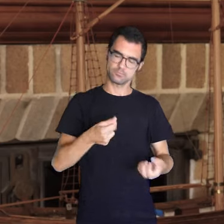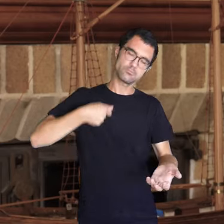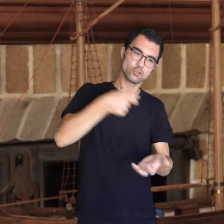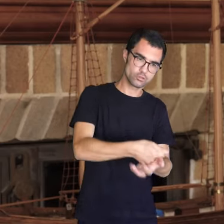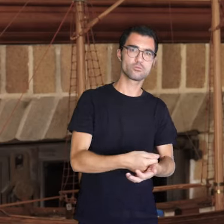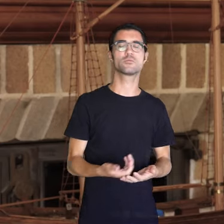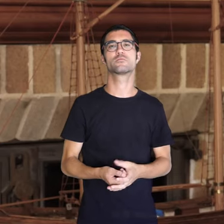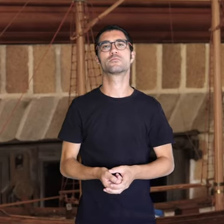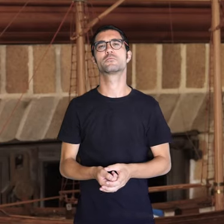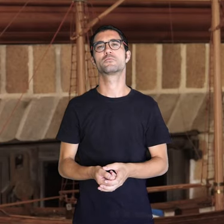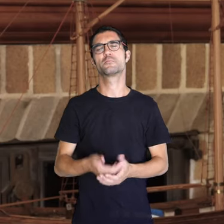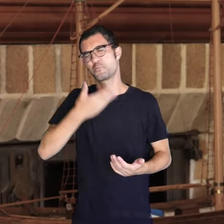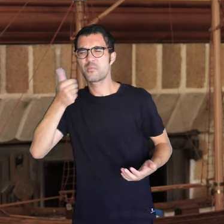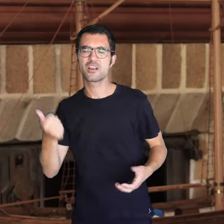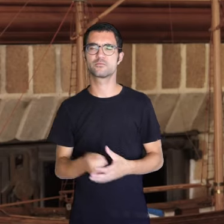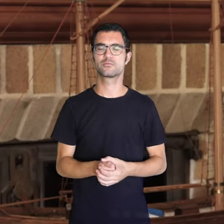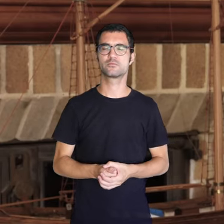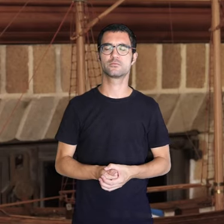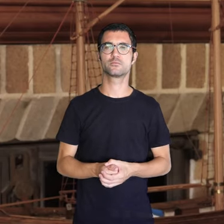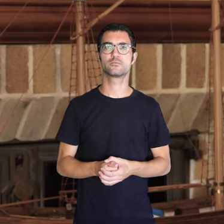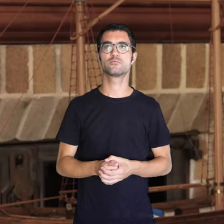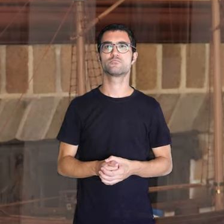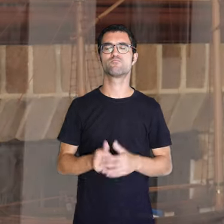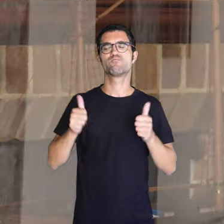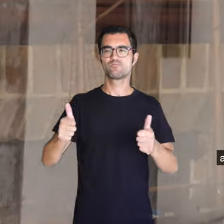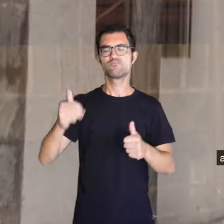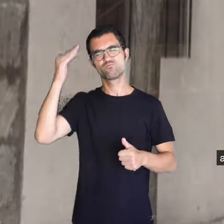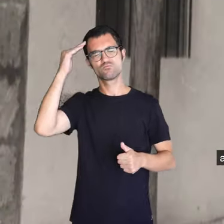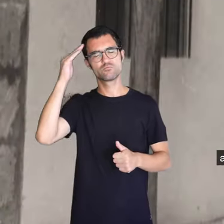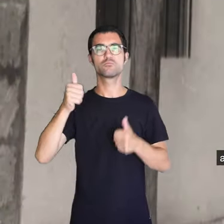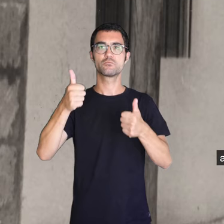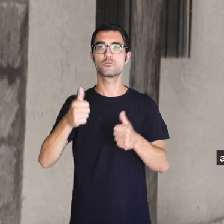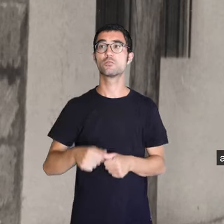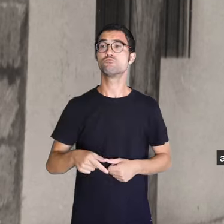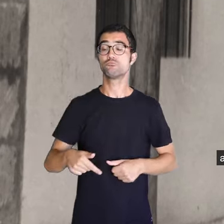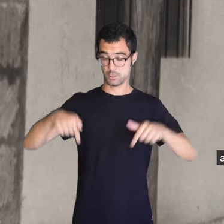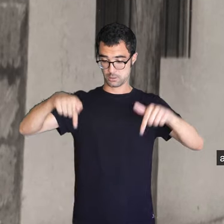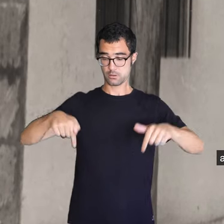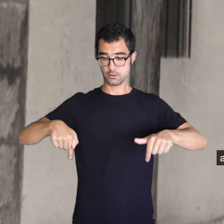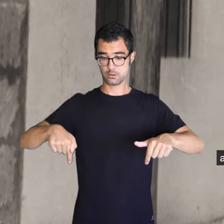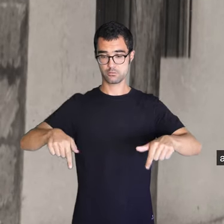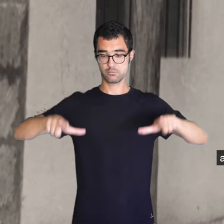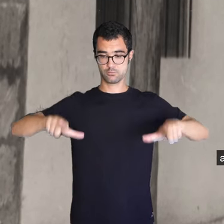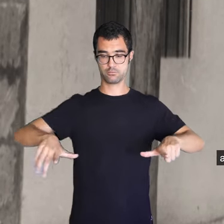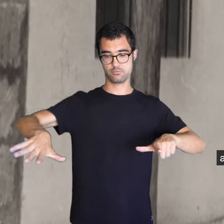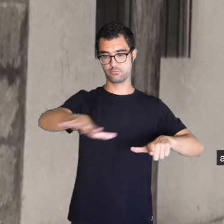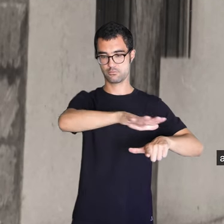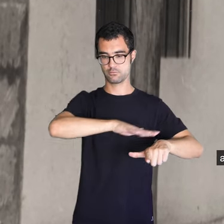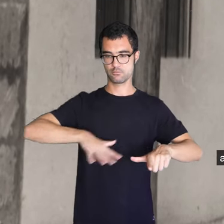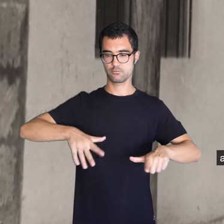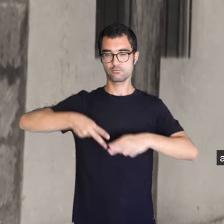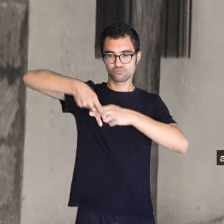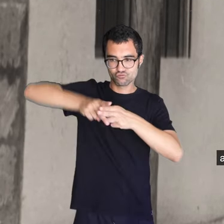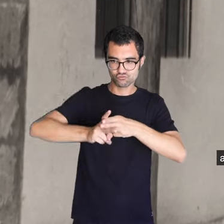fer barquetes i això, pues, seria una bona cosa. I vàrem fer aquí mateix el